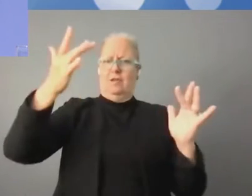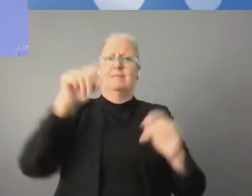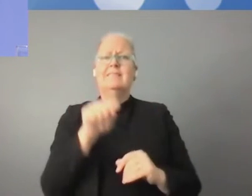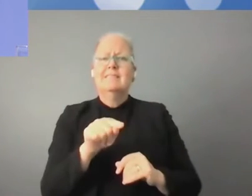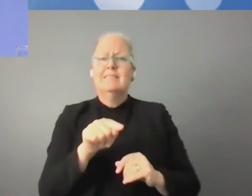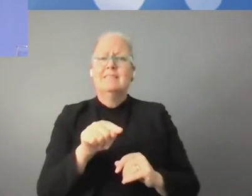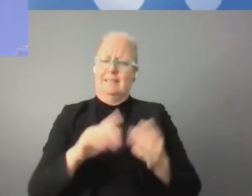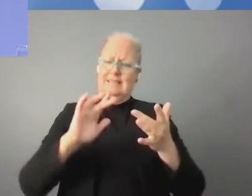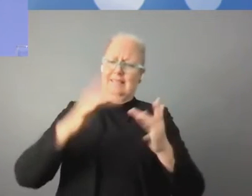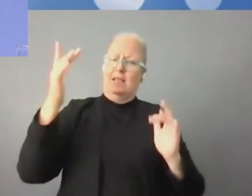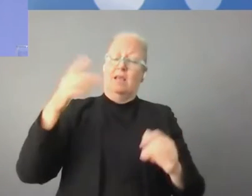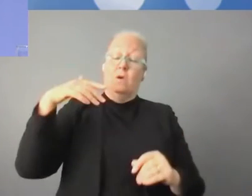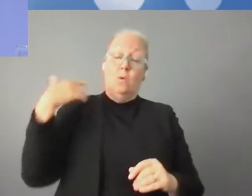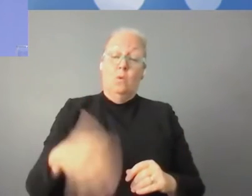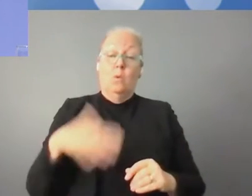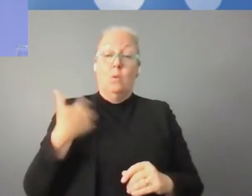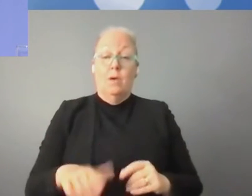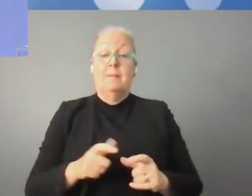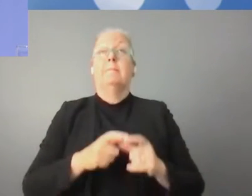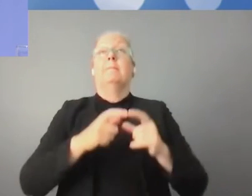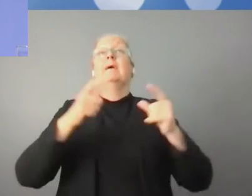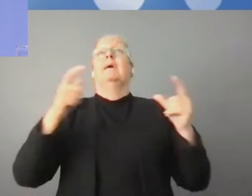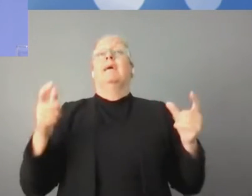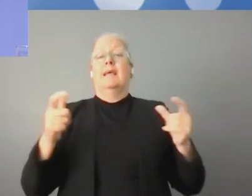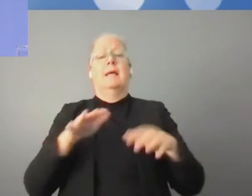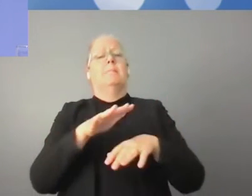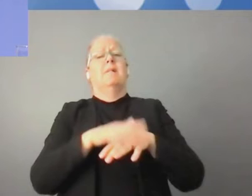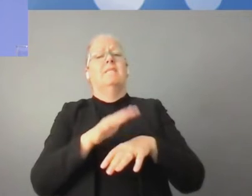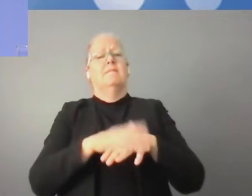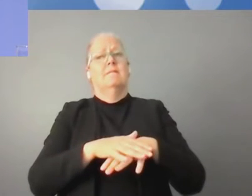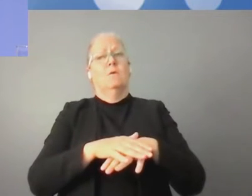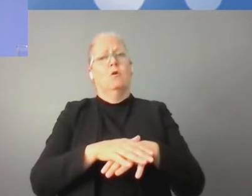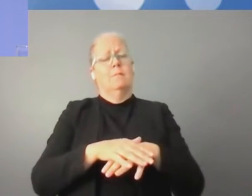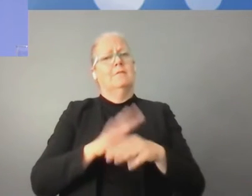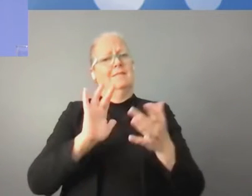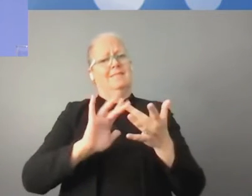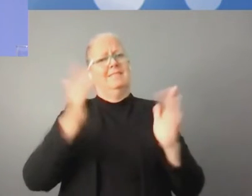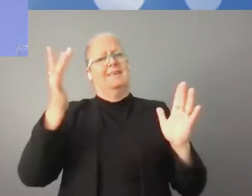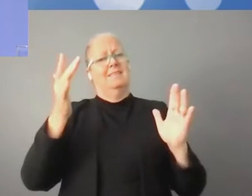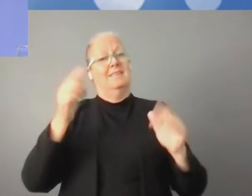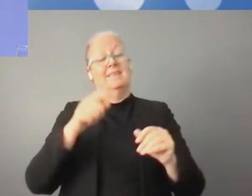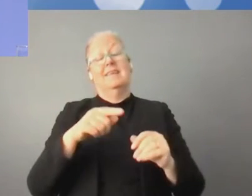площадку инноваций, доступной для культуры, сотрудничества и экономического роста.